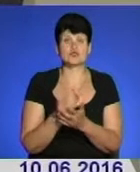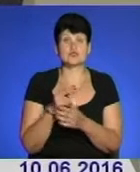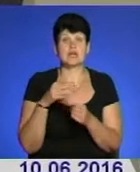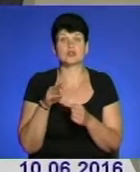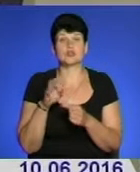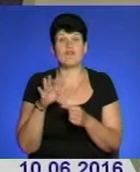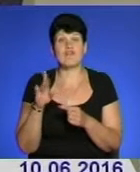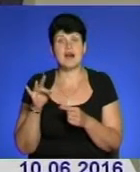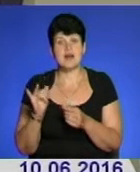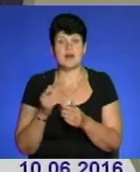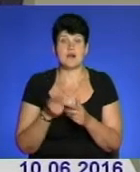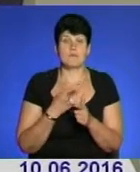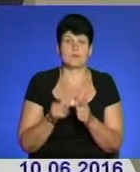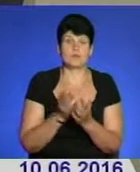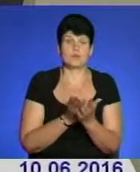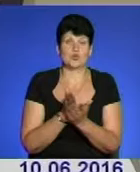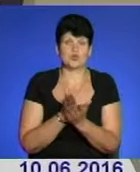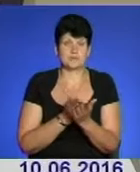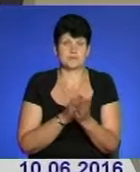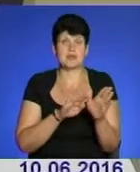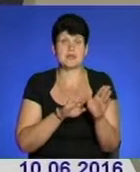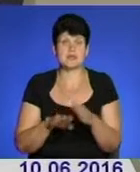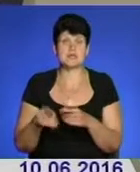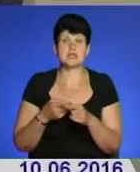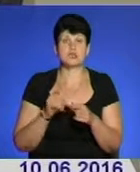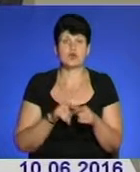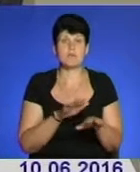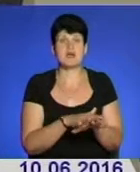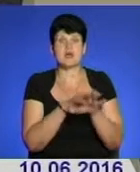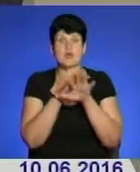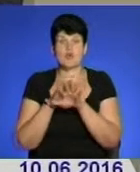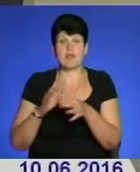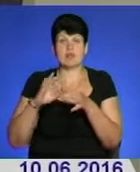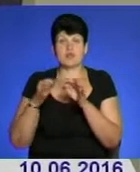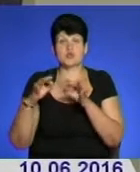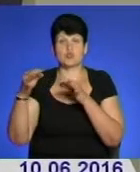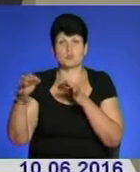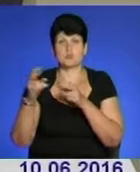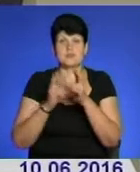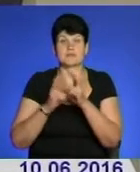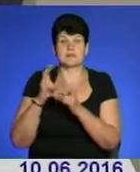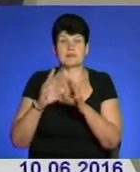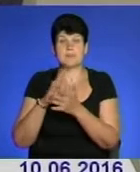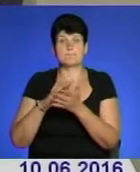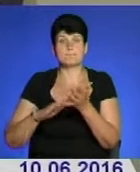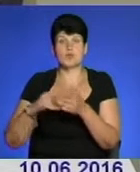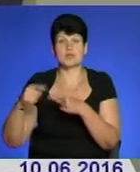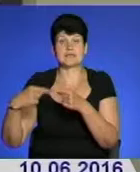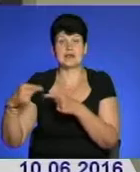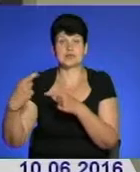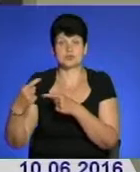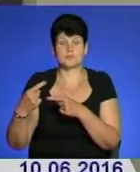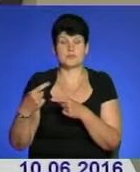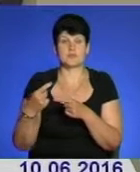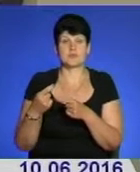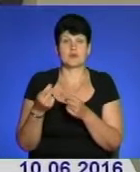товари та послуги. Після чого перераховували їх по ланцюгу підприємств для подальшого